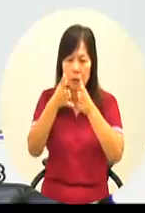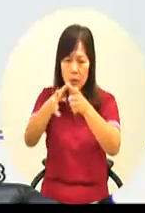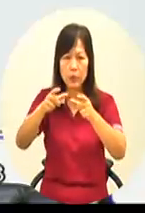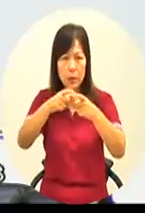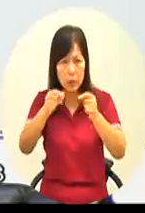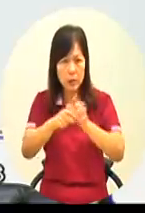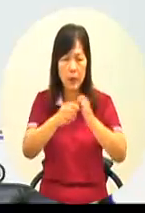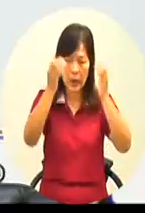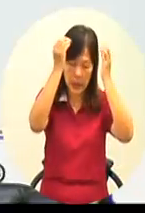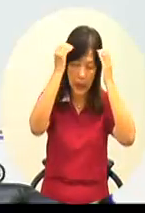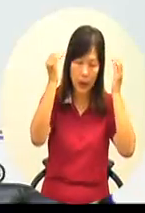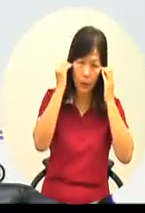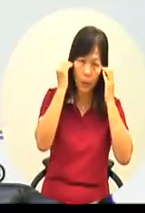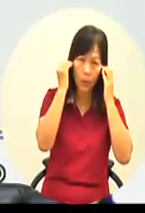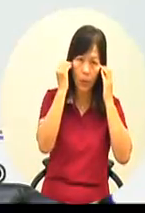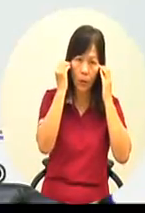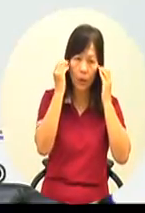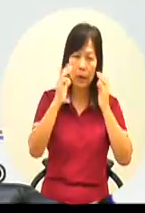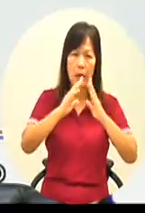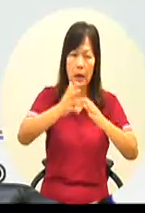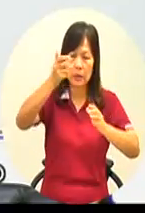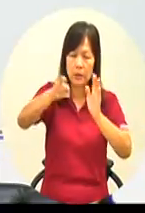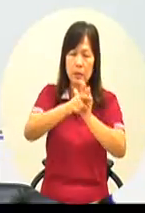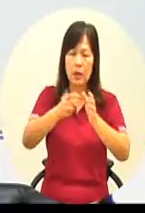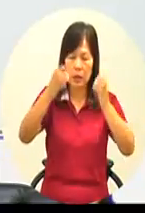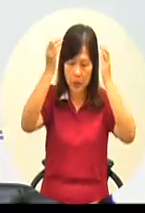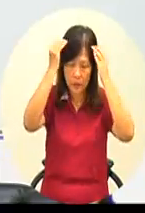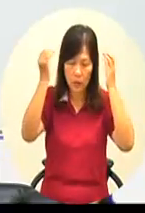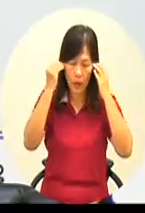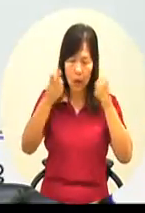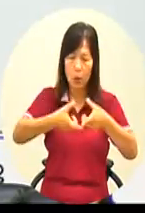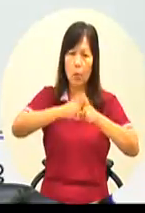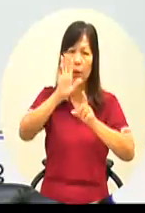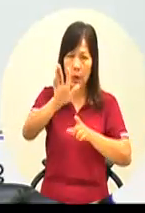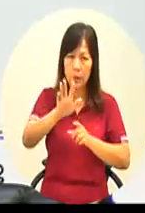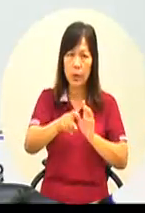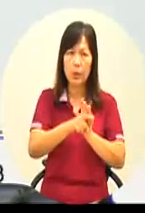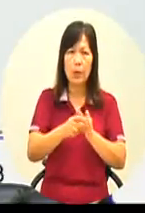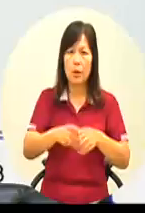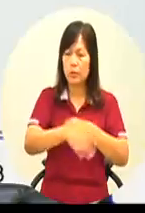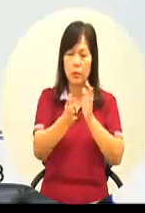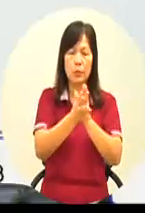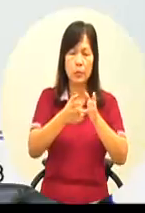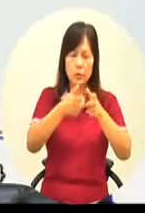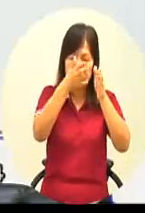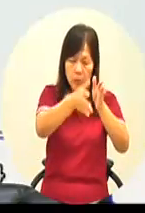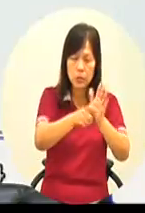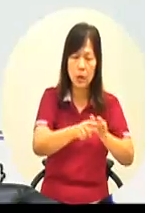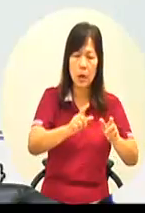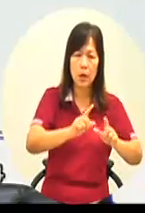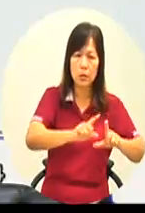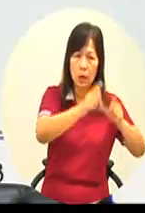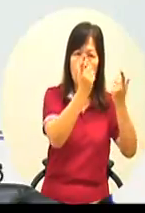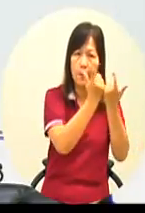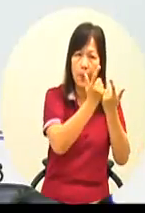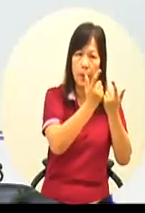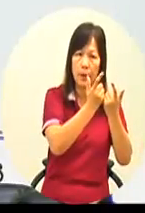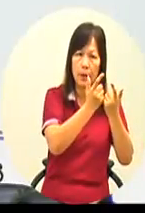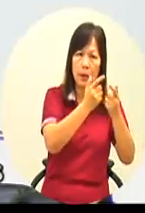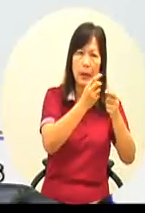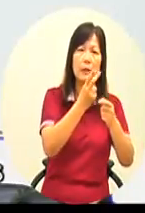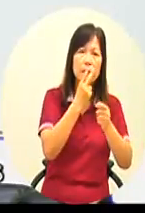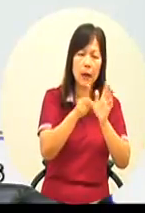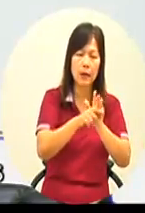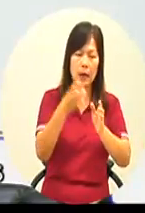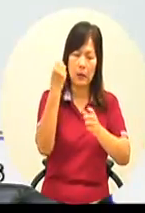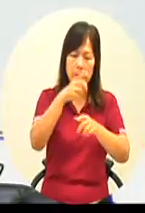或韩国，我想市长也刚从韩国回来，我们都着重在东北亚。那既然要新南向